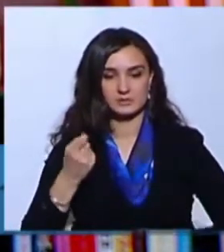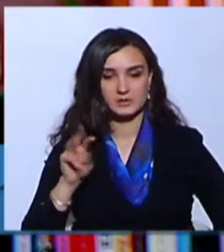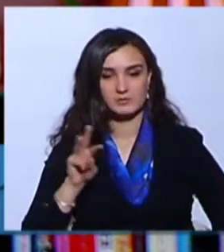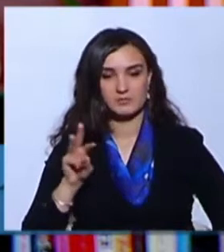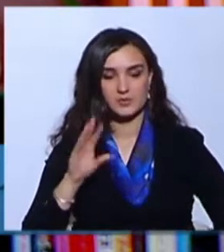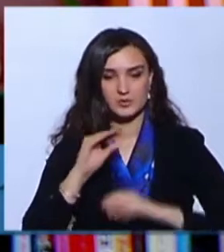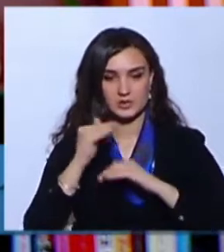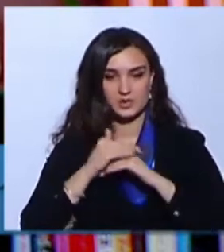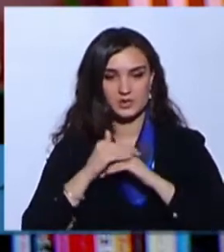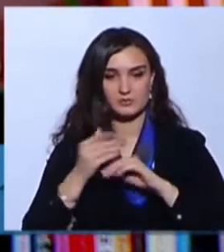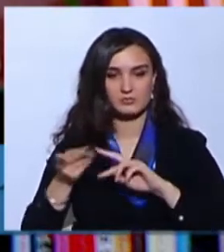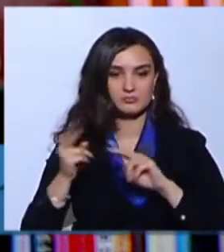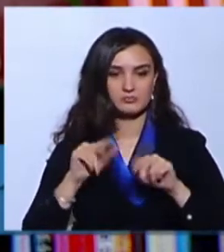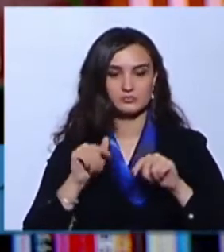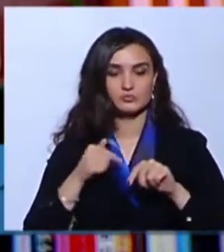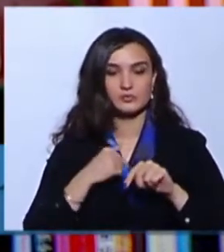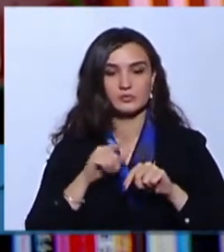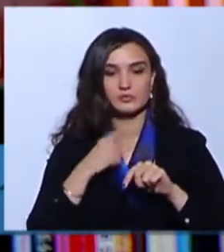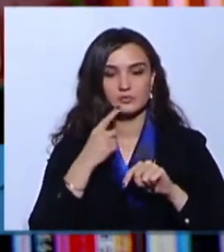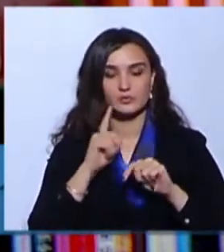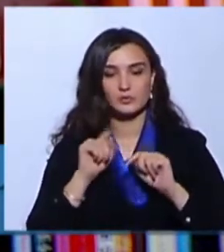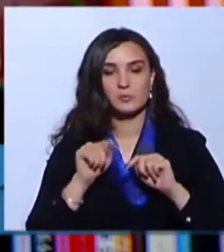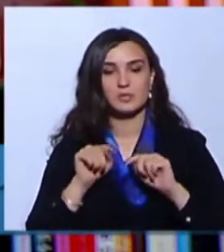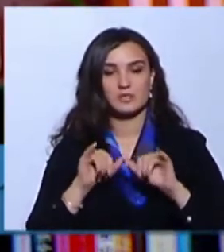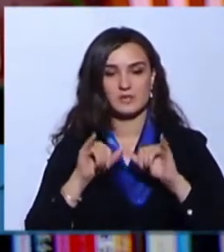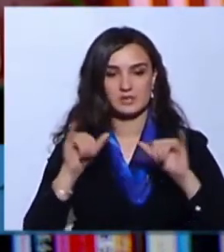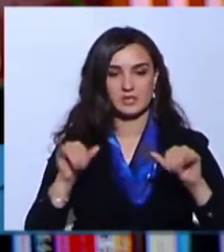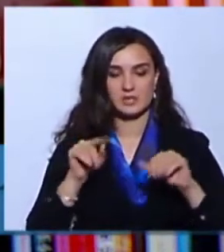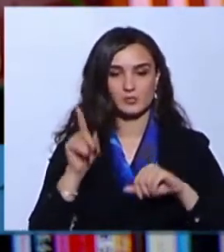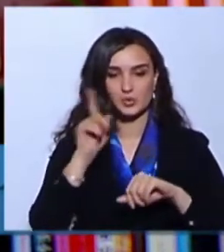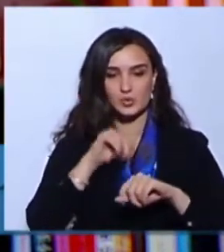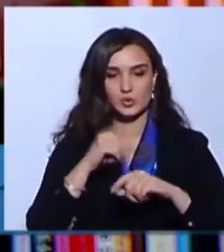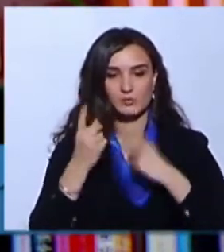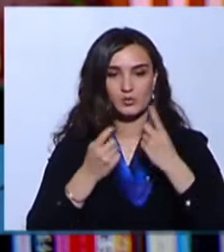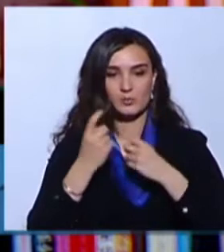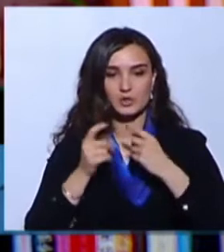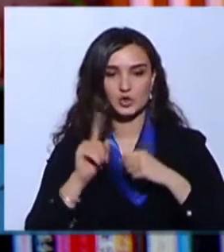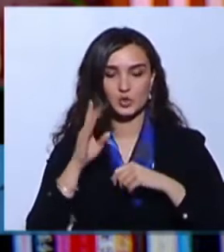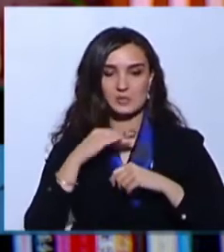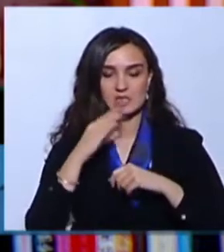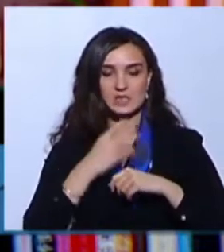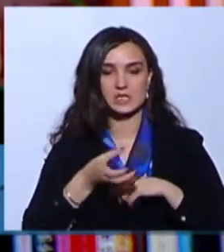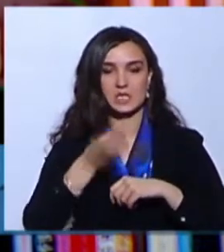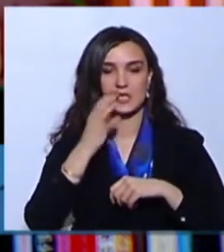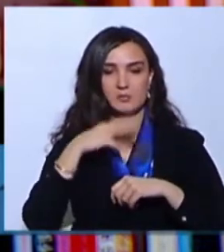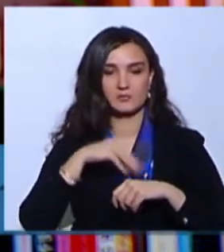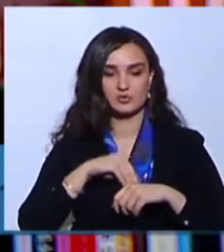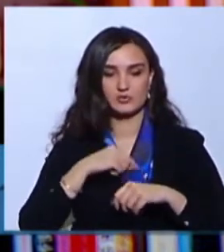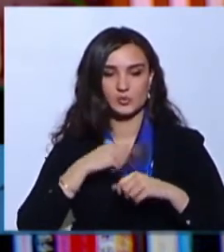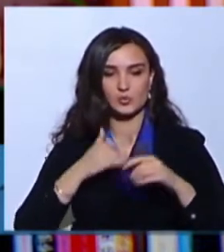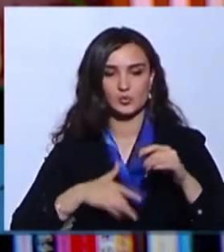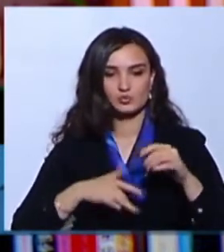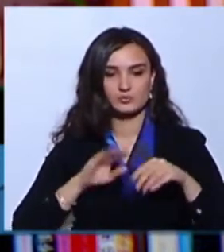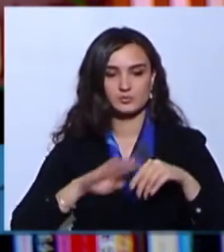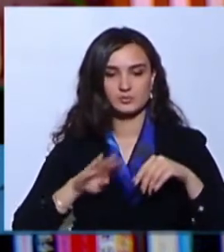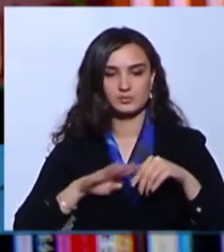ჩვენ საღამოს გადმოვინაცვლეთ ჩვენ თქვით რომ აი ეს გავრცელებული ცრუ ინფორმაცია რომ წყლის ყლაპვით ჩვენ ჩავრეცხავთ